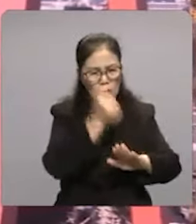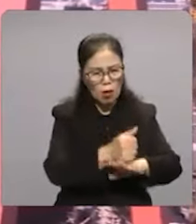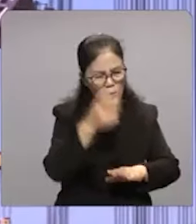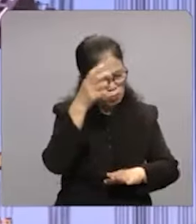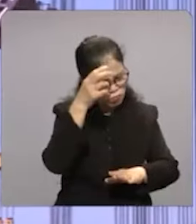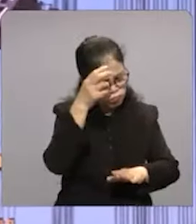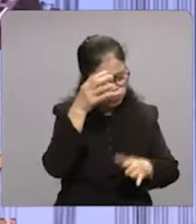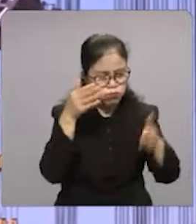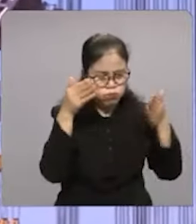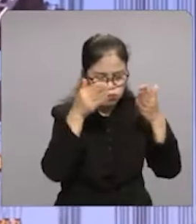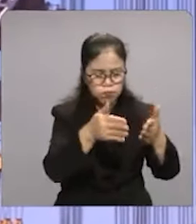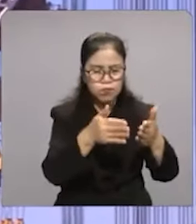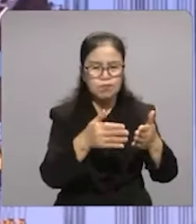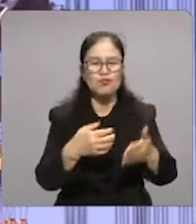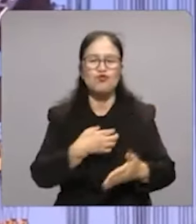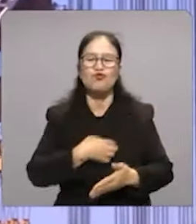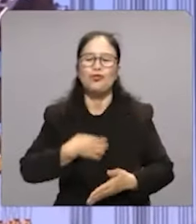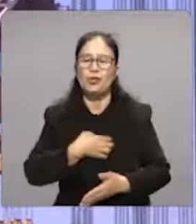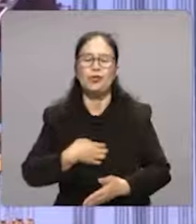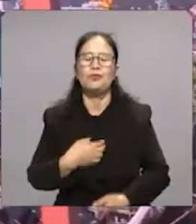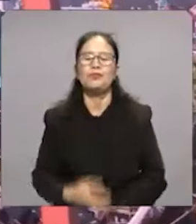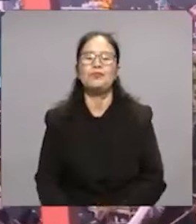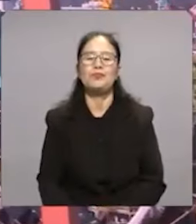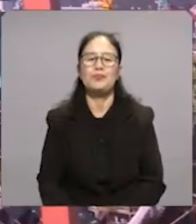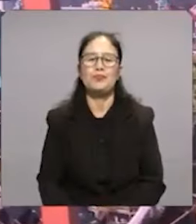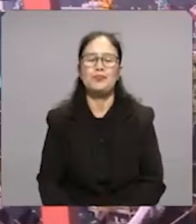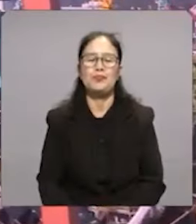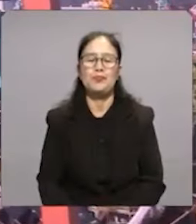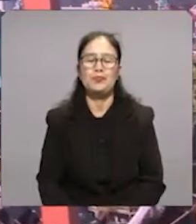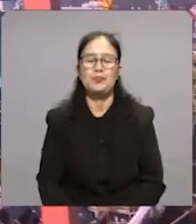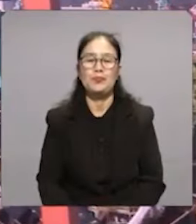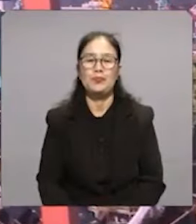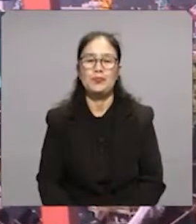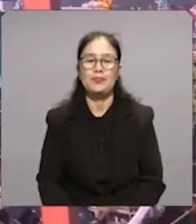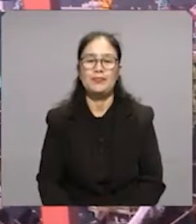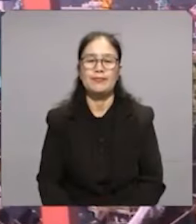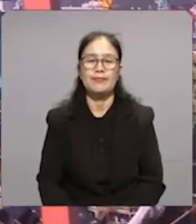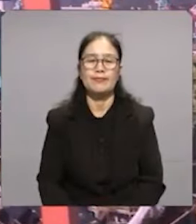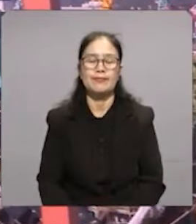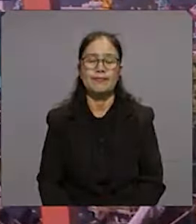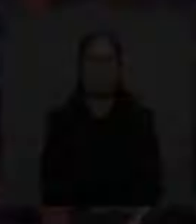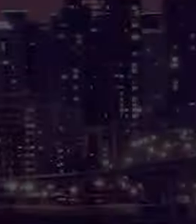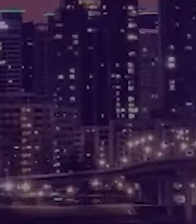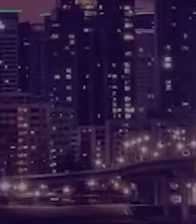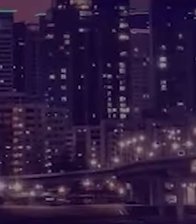있다는 우려가 잇따르고 있습니다. OBS 뉴스 갈태웅입니다.